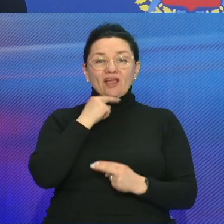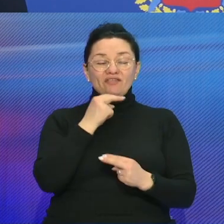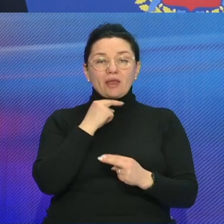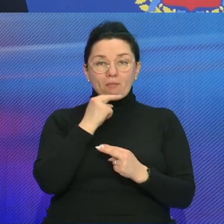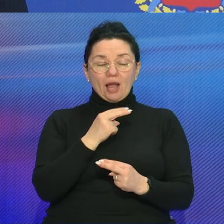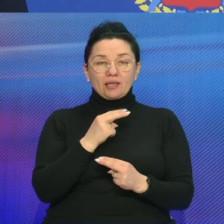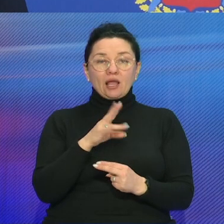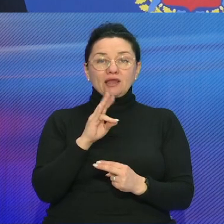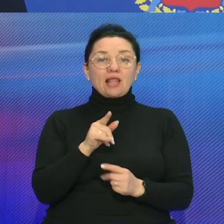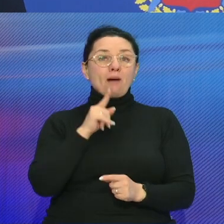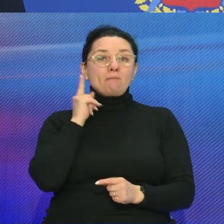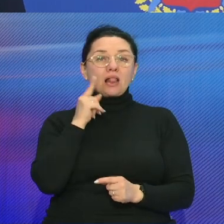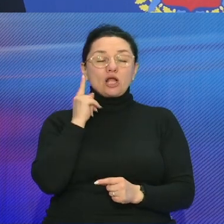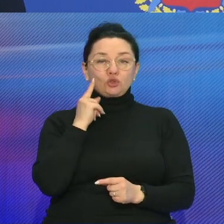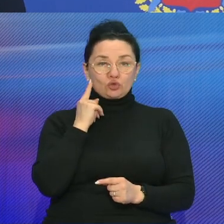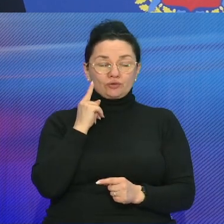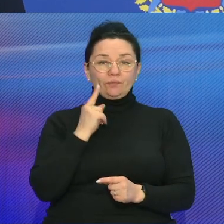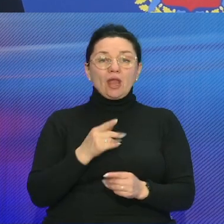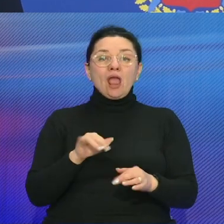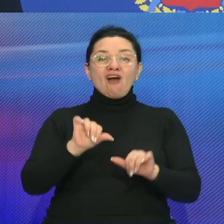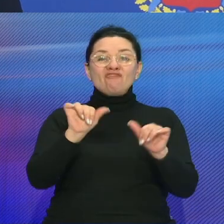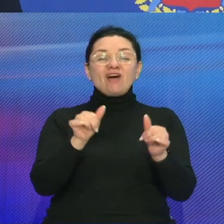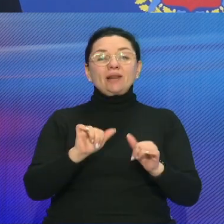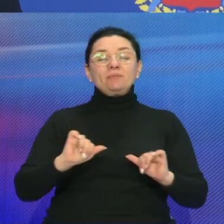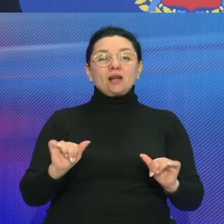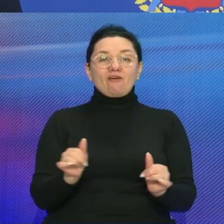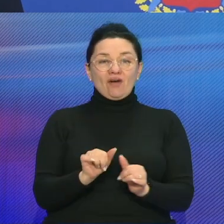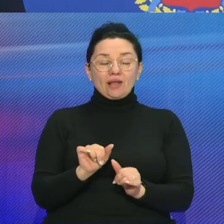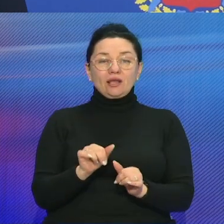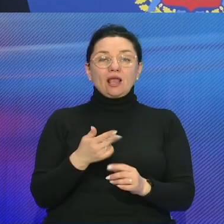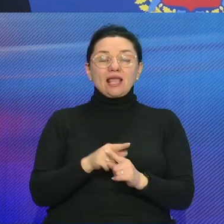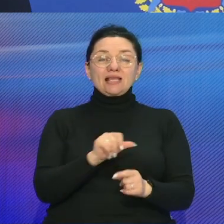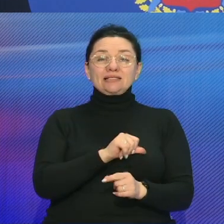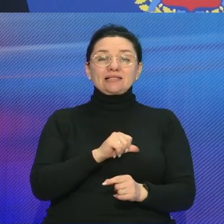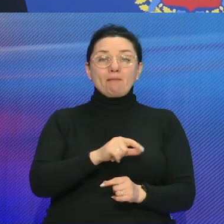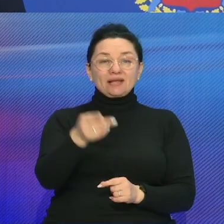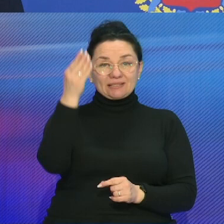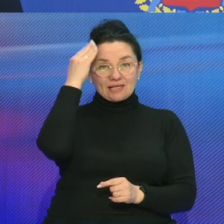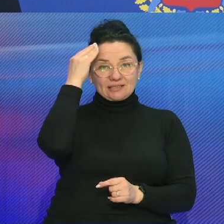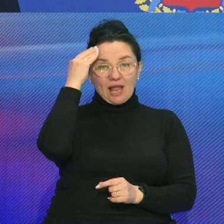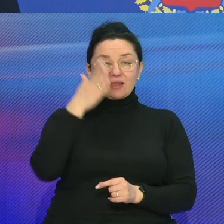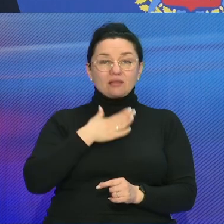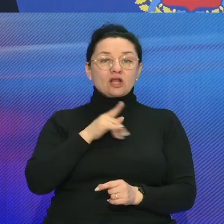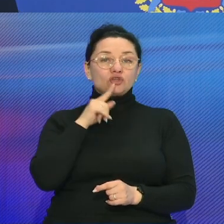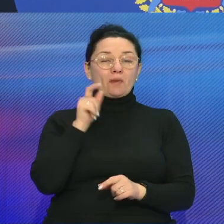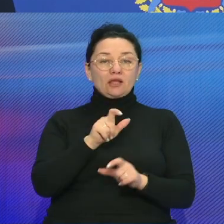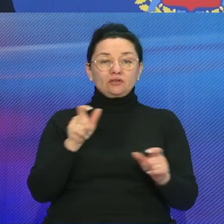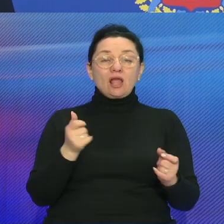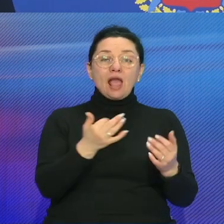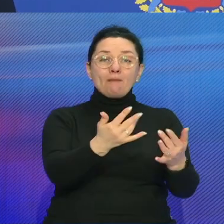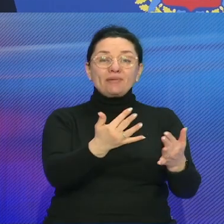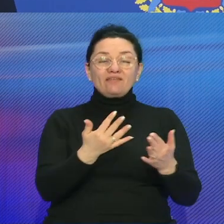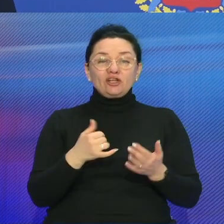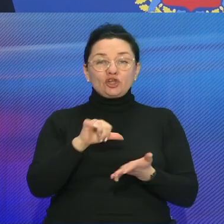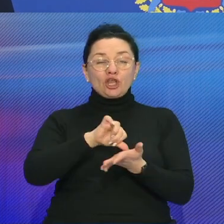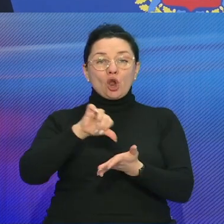молодежи. Формирование правового самосознания наших молодых людей, привлечение их к участию